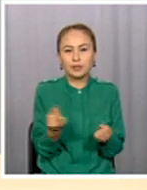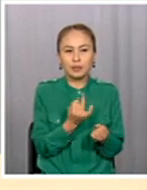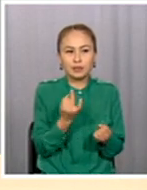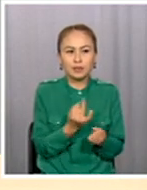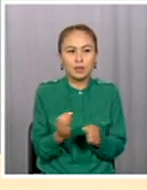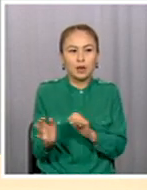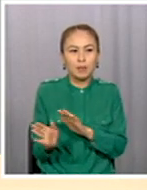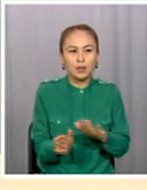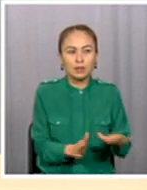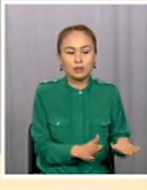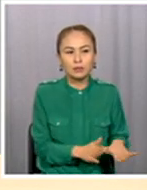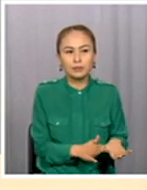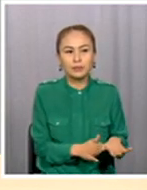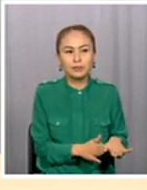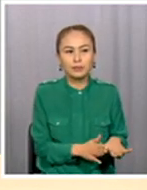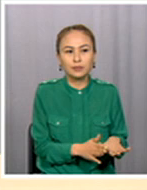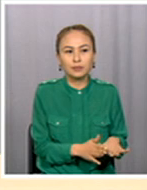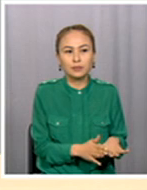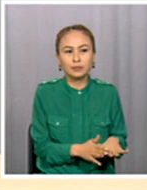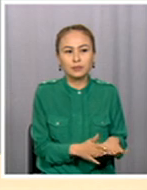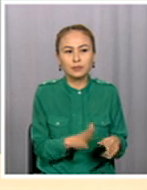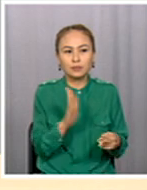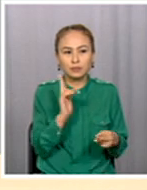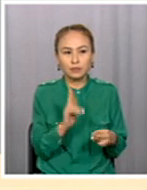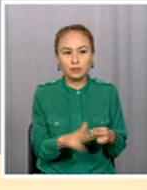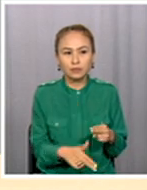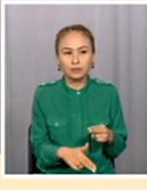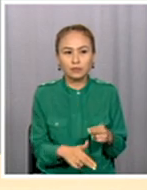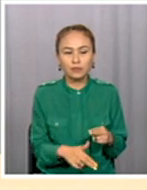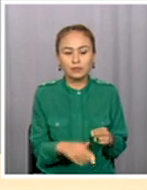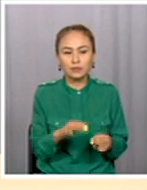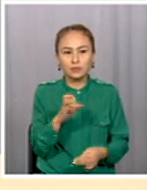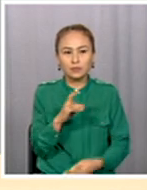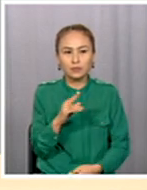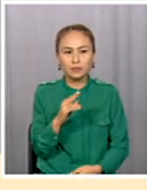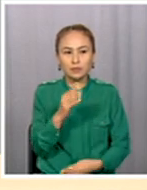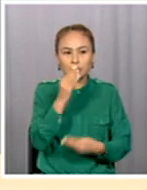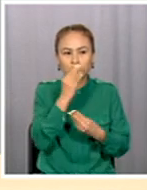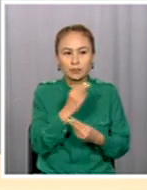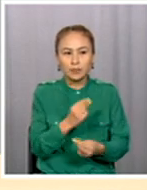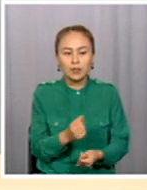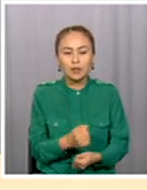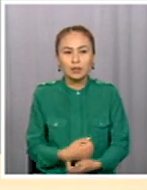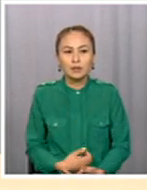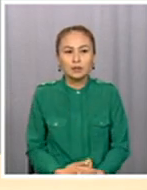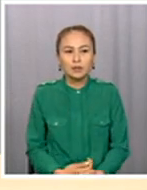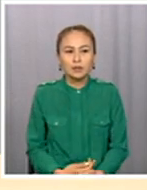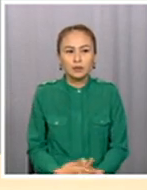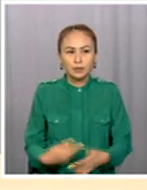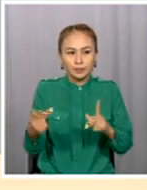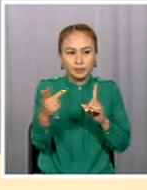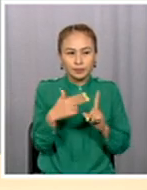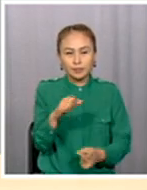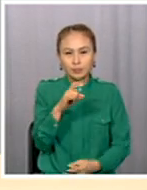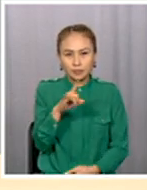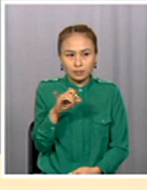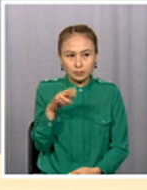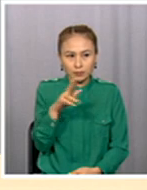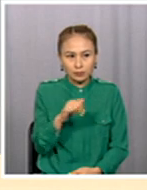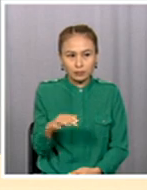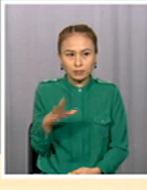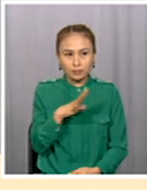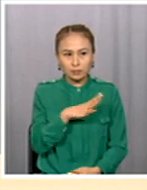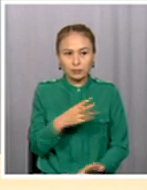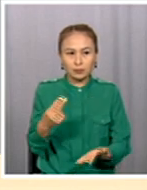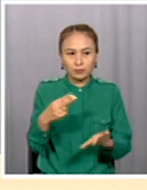интересная. Азиада прошла, закончилась, впечатлила. Предложение. Азиада